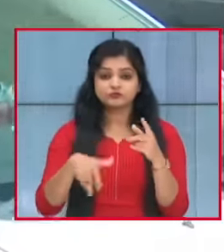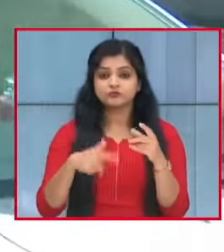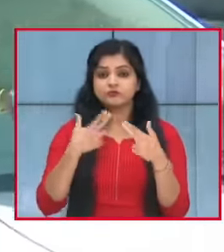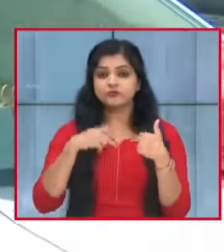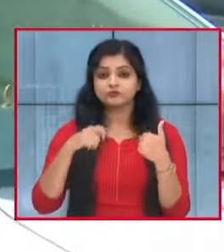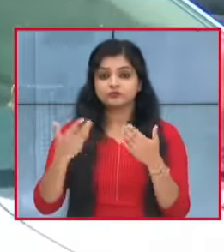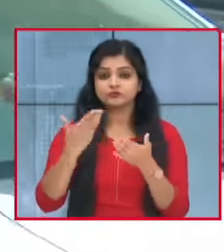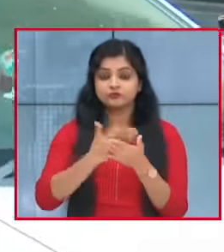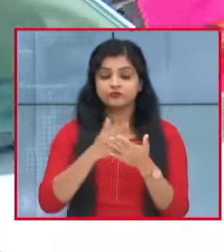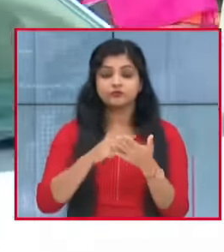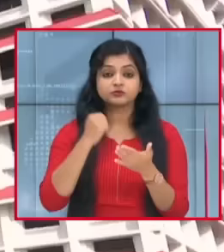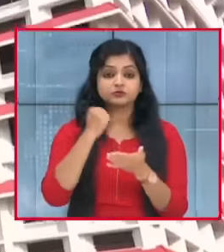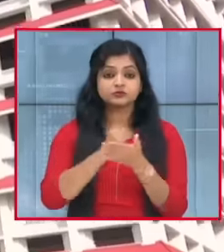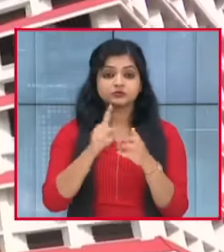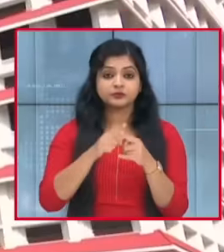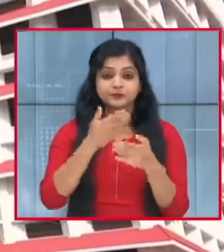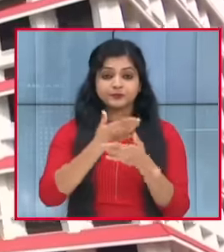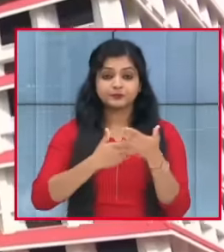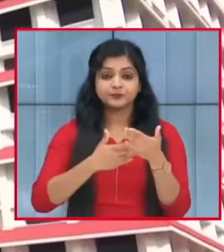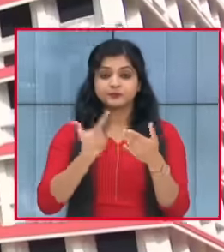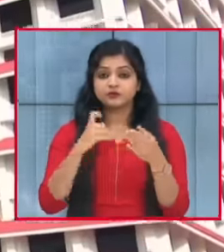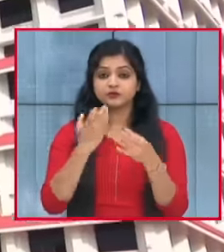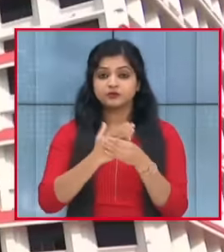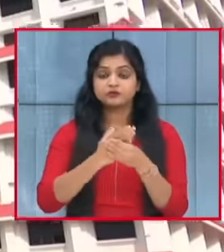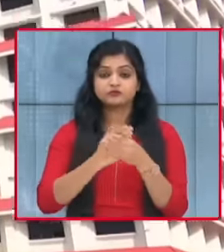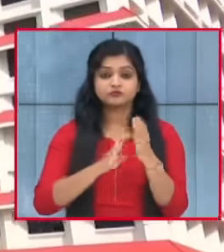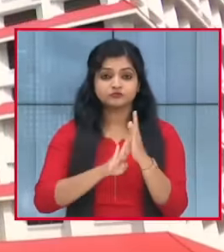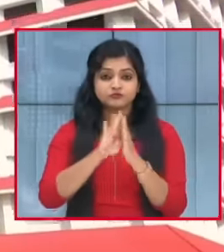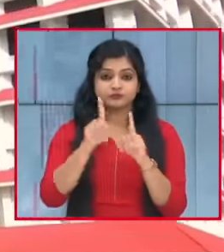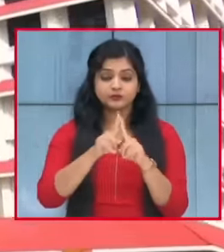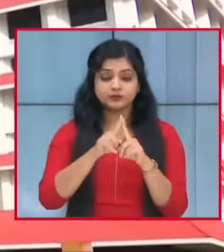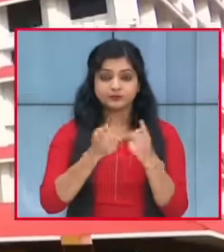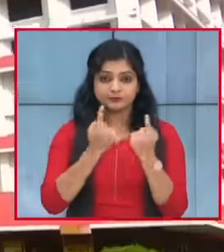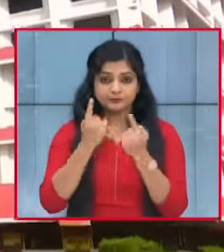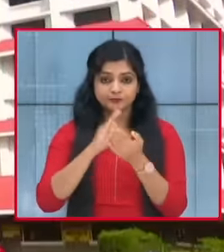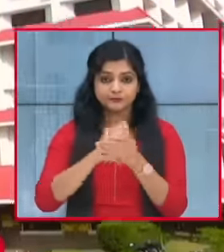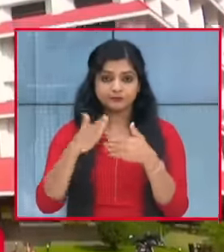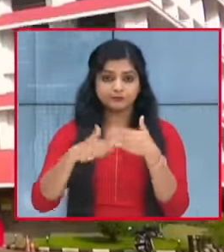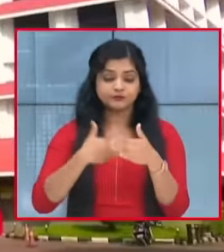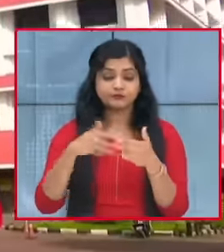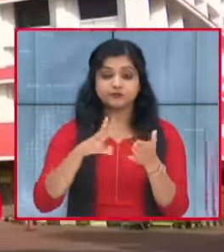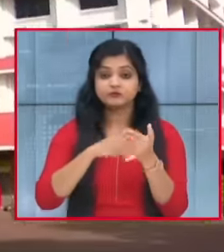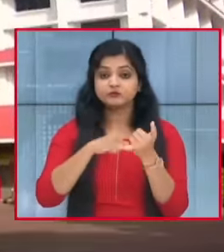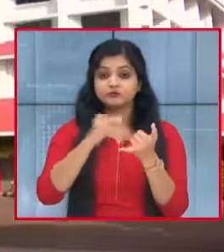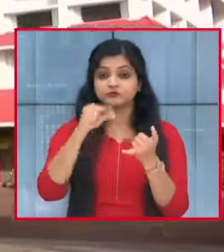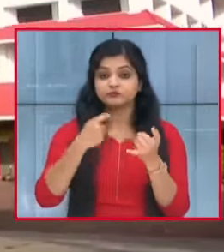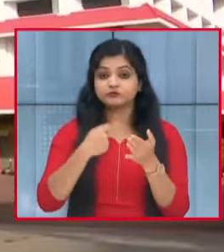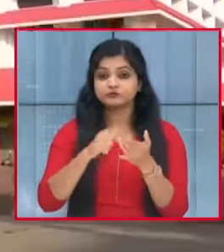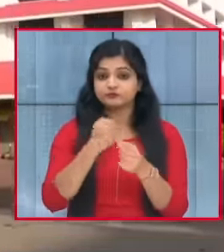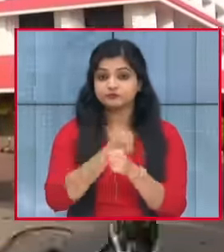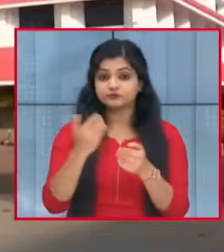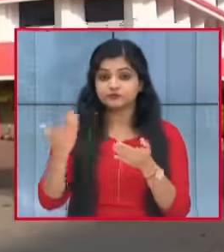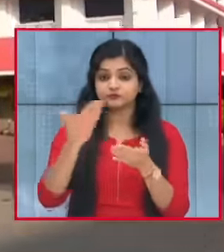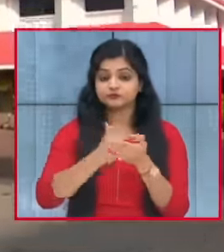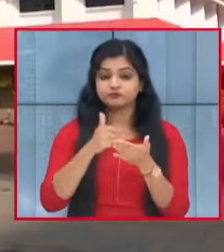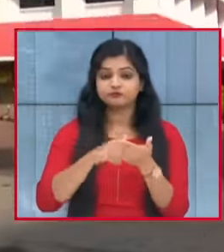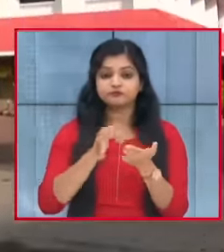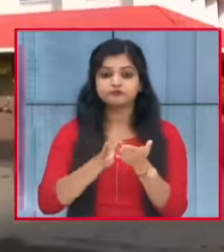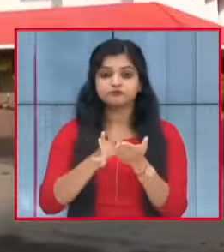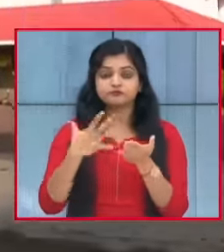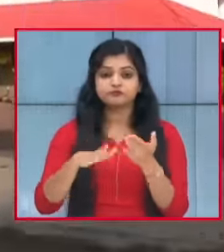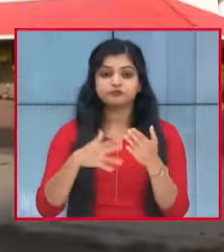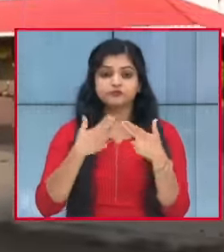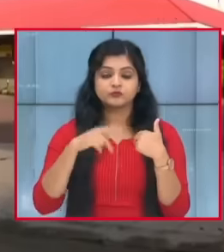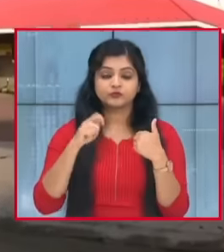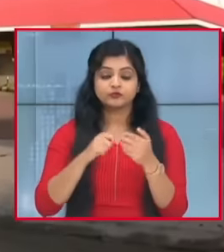ED മുദ്രവെച്ച കവറിൽ സമർപ്പിച്ച കേസിന്റെ അന്വേഷണ പുരോഗതി റിപ്പോർട്ട് ഉൾപ്പെടെ പരിശോധിച്ച ശേഷമാണ് M. ശിവശങ്കറിന്റെ ജാമ്യ ഹർജി തള്ളിയത്. കീഴ്ക്കോടതി ജാമ്യ ഹർജി